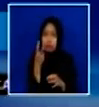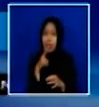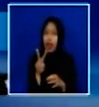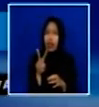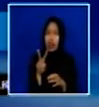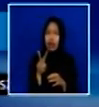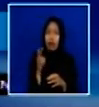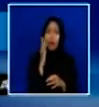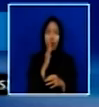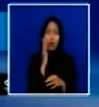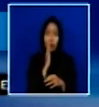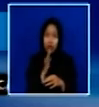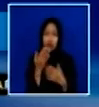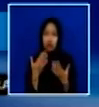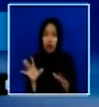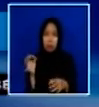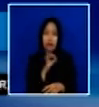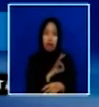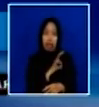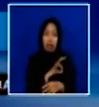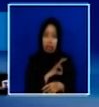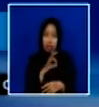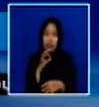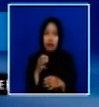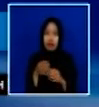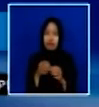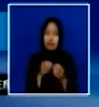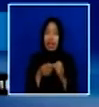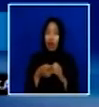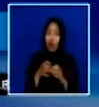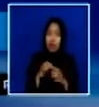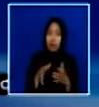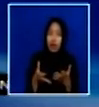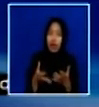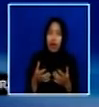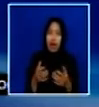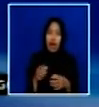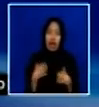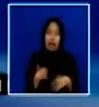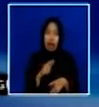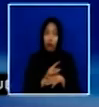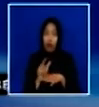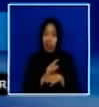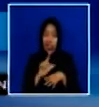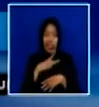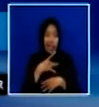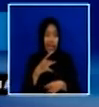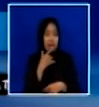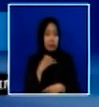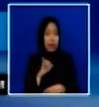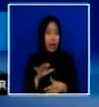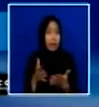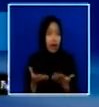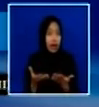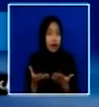pemuda-pemudi yang sudah memaksakan teknologi Apakah sudah cukup baik dan adanya Diklat ini bagaimana antusiasme mereka untuk